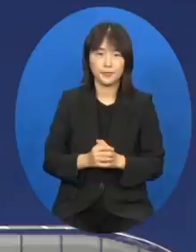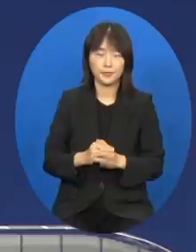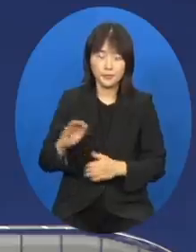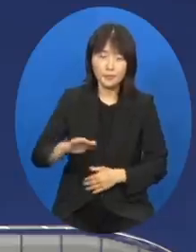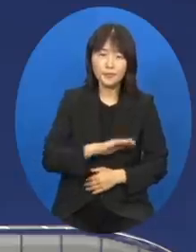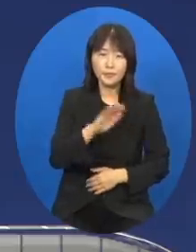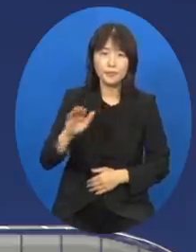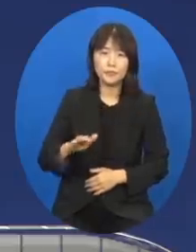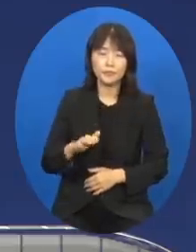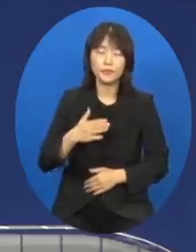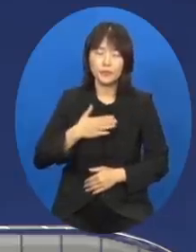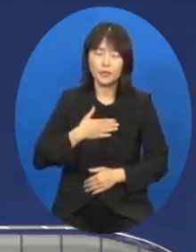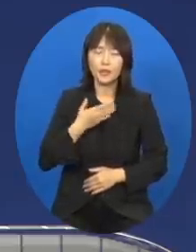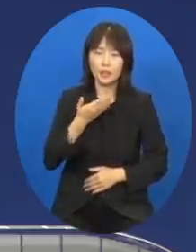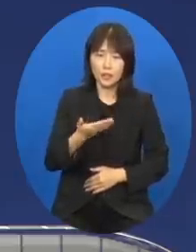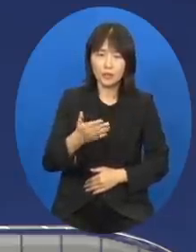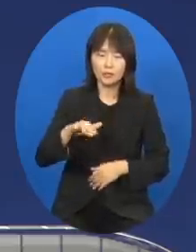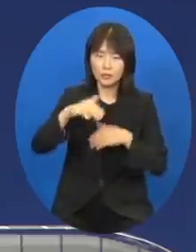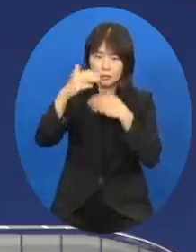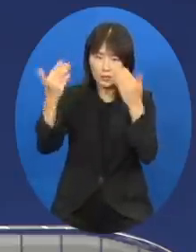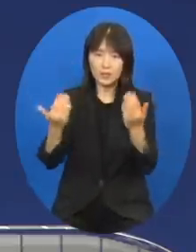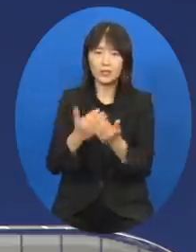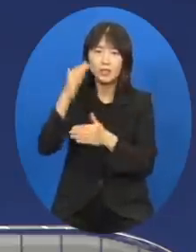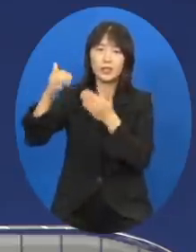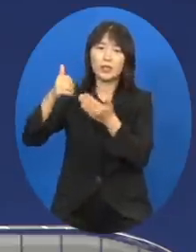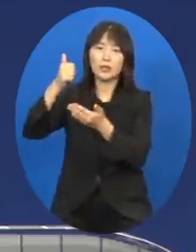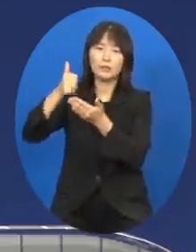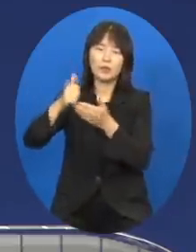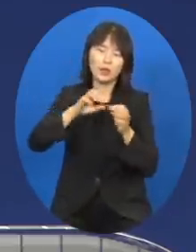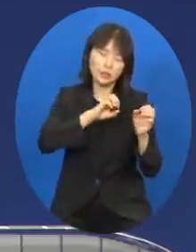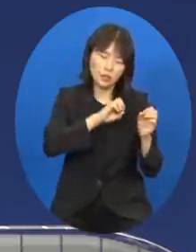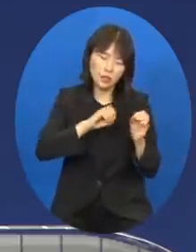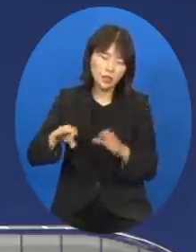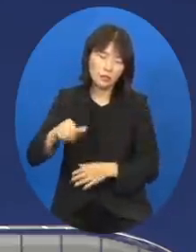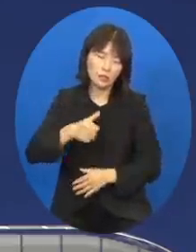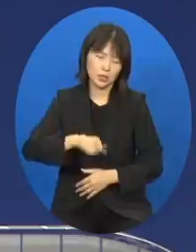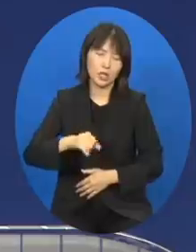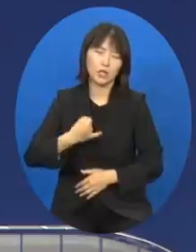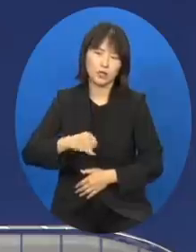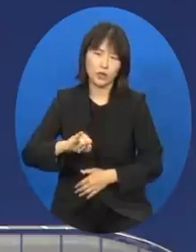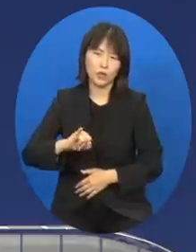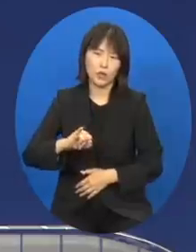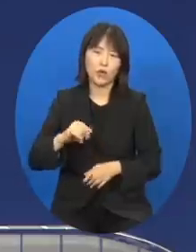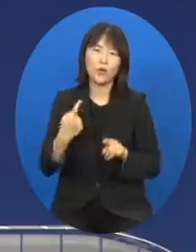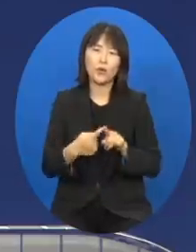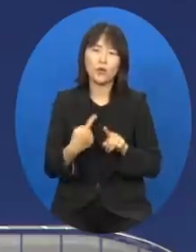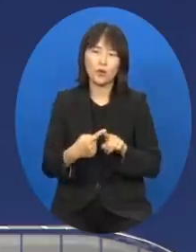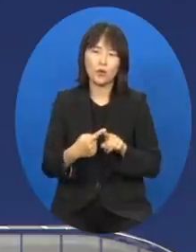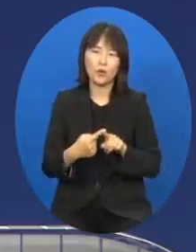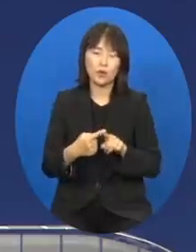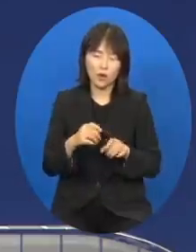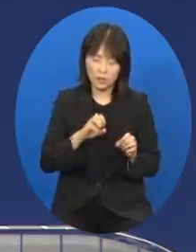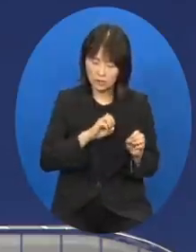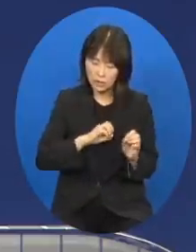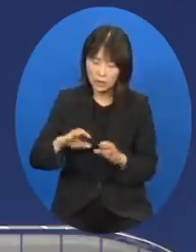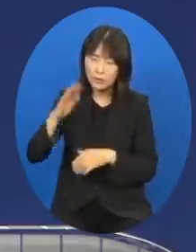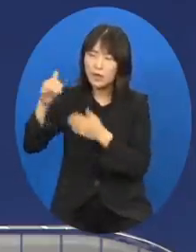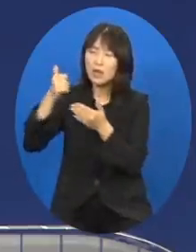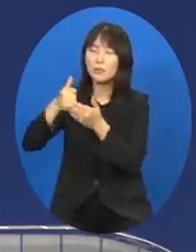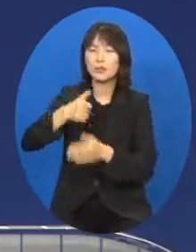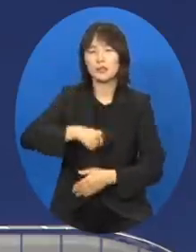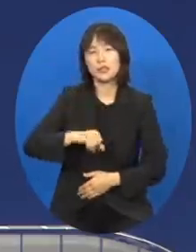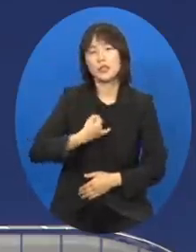우리가 저나 여러분이 다 하나님의 잃어버린 자녀니까 잃어버린 하나님의 잃어버린